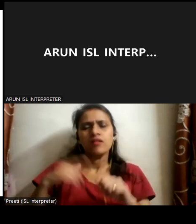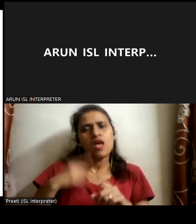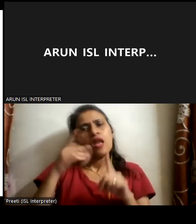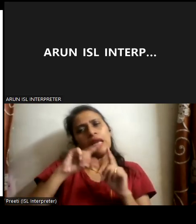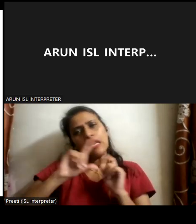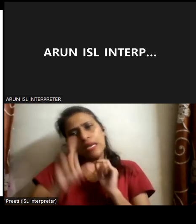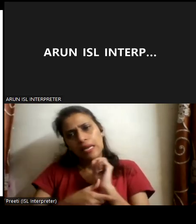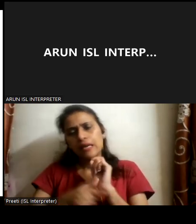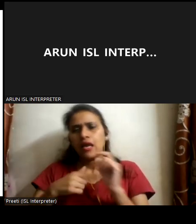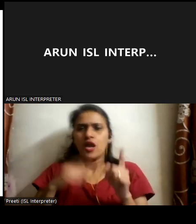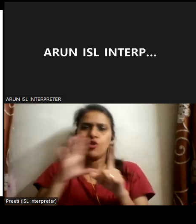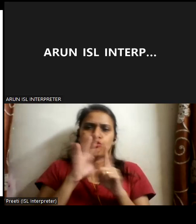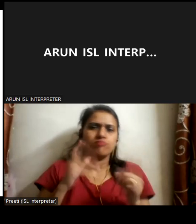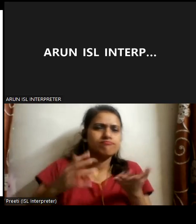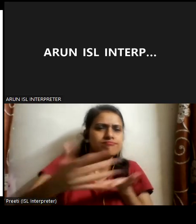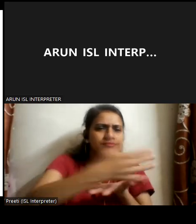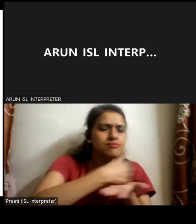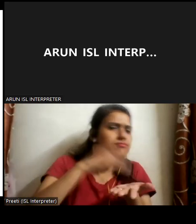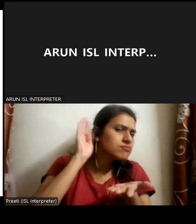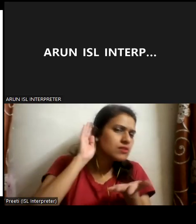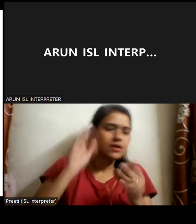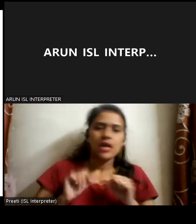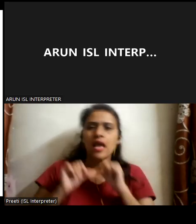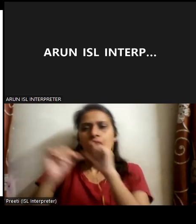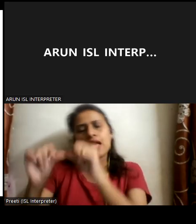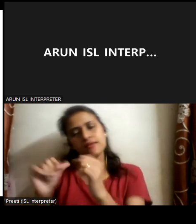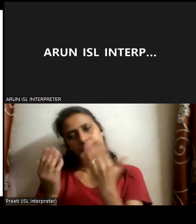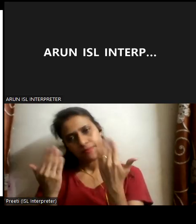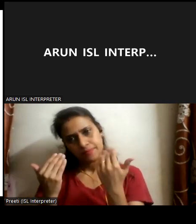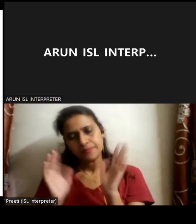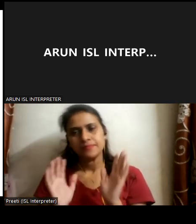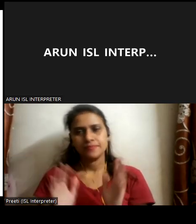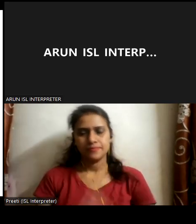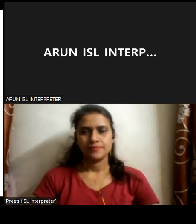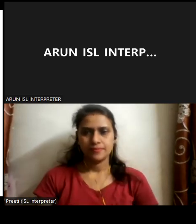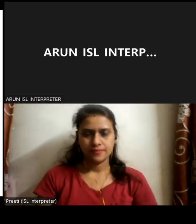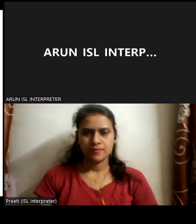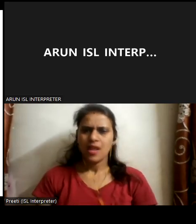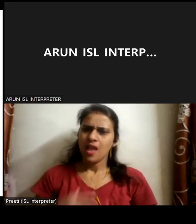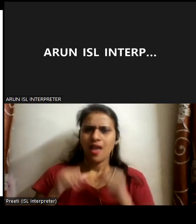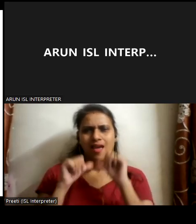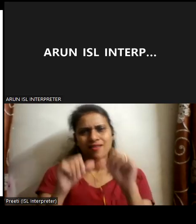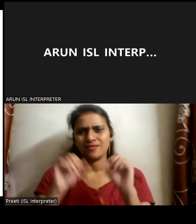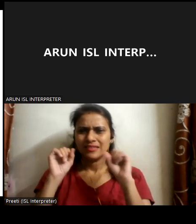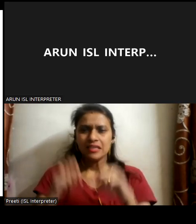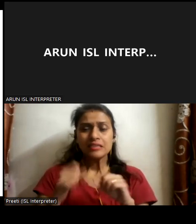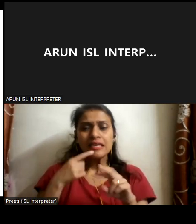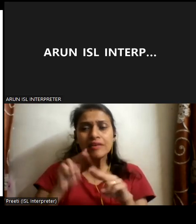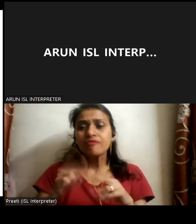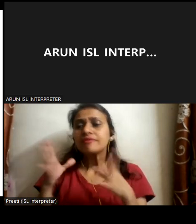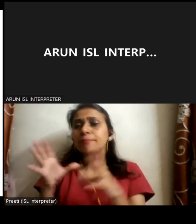दूंगा। इफ देयर इज अ क्वेश्चन और इफ देयर इज अ डाउट which I can't deal at this stage and I am not